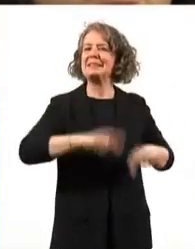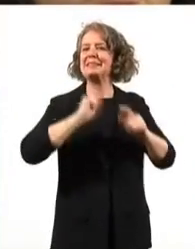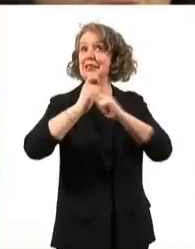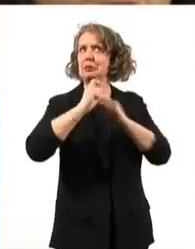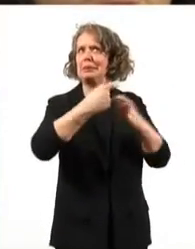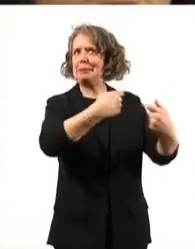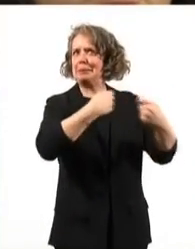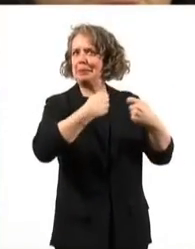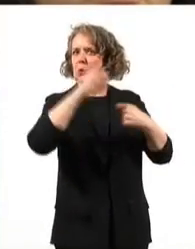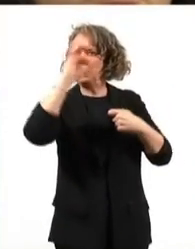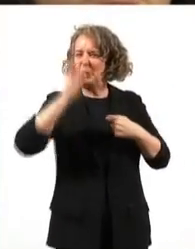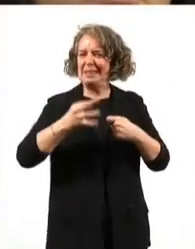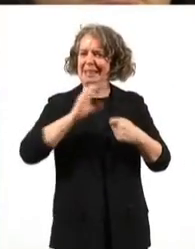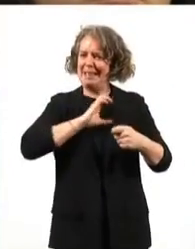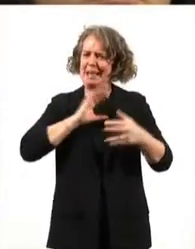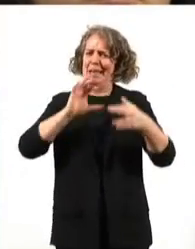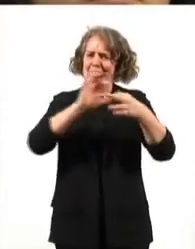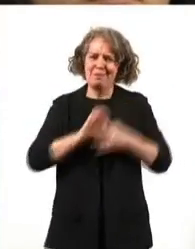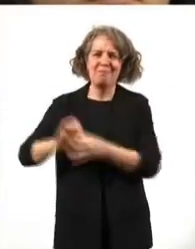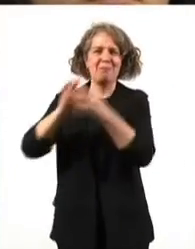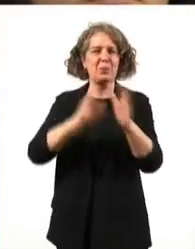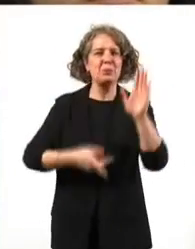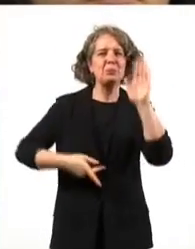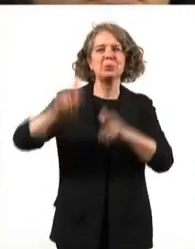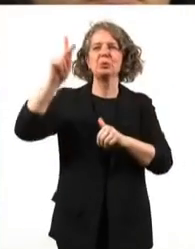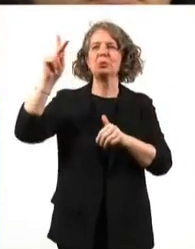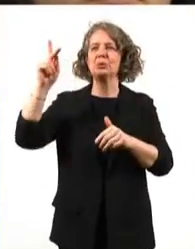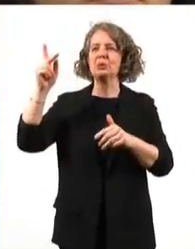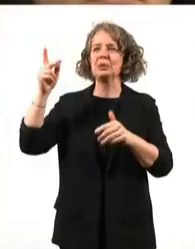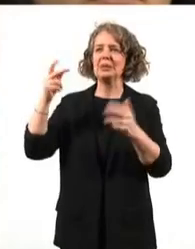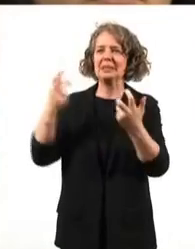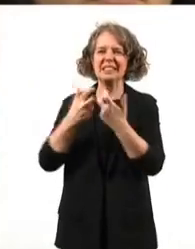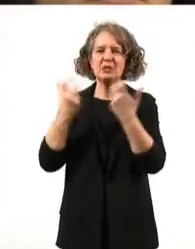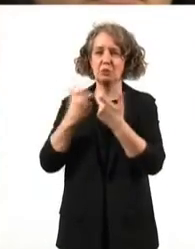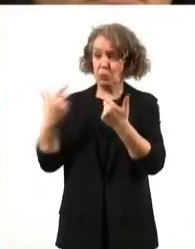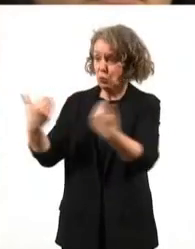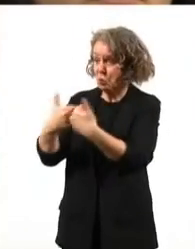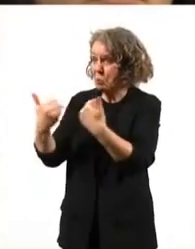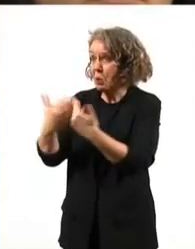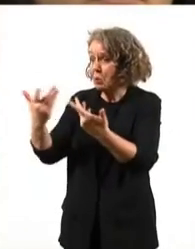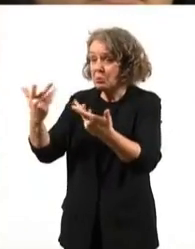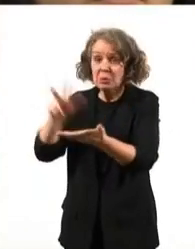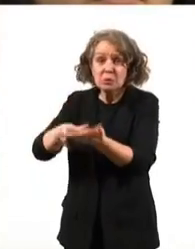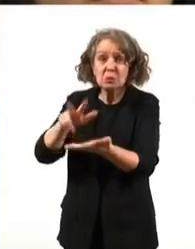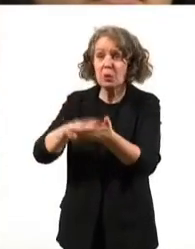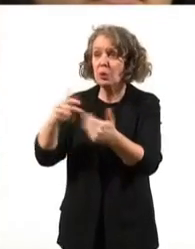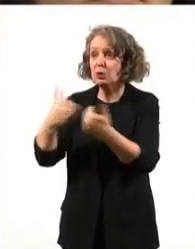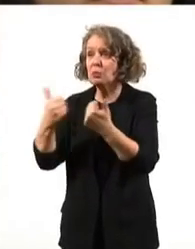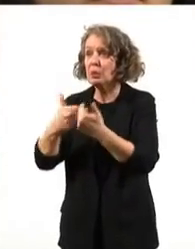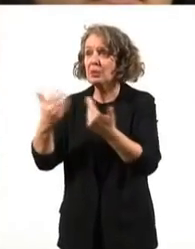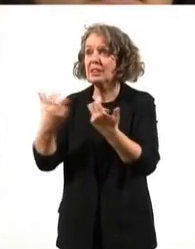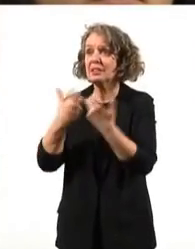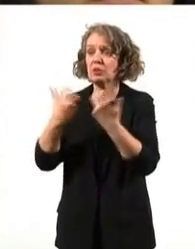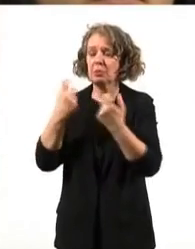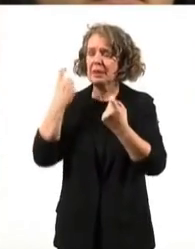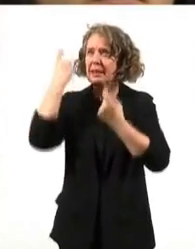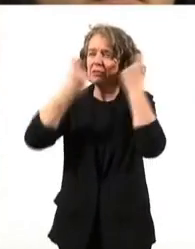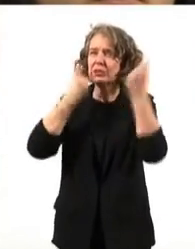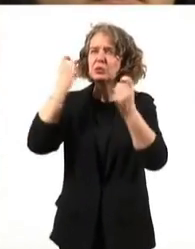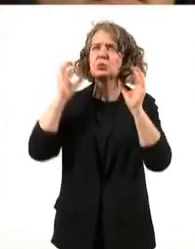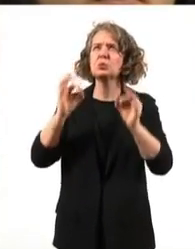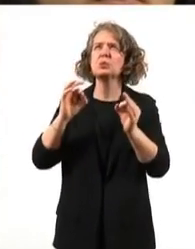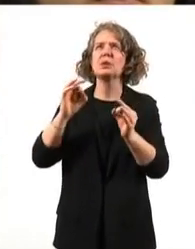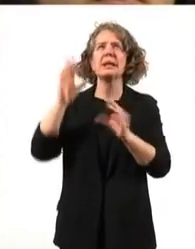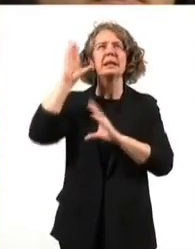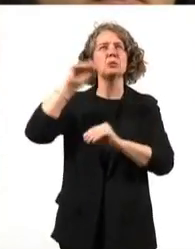avec les mairies, les départements, les régions. Et au moment où ils ont des trucs à nous demander, y compris sur les questions de logement, bah, on réfléchit par exemple sur le logement étudiant, à se demander